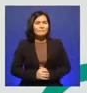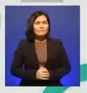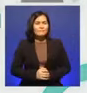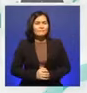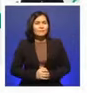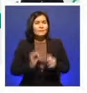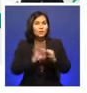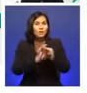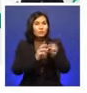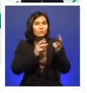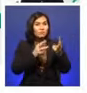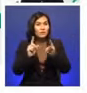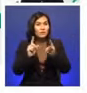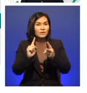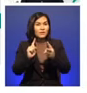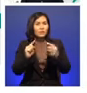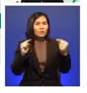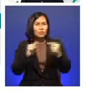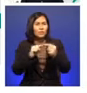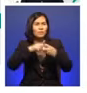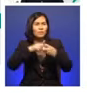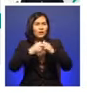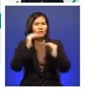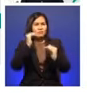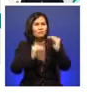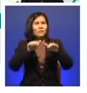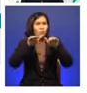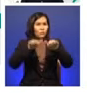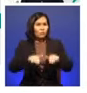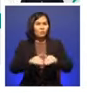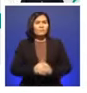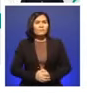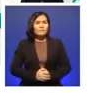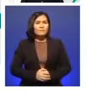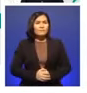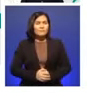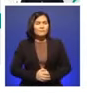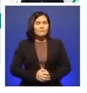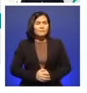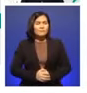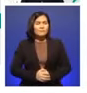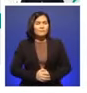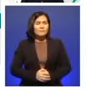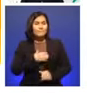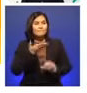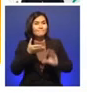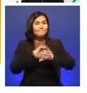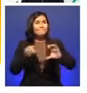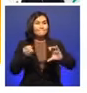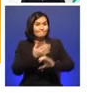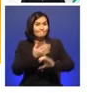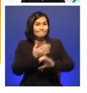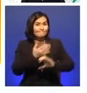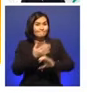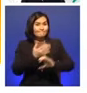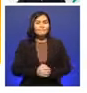ความเหลื่อมล้ำในการเข้าถึงสวัสดิการทางสังคมนะครับก็คิดว่าขอสไลด์เลยนะครับก็คิดว่าในช่วงส